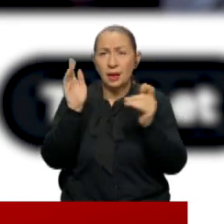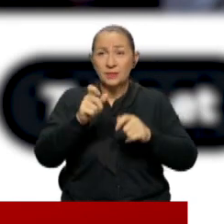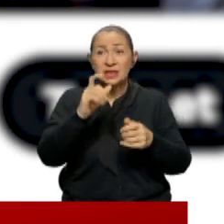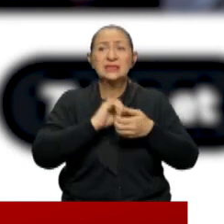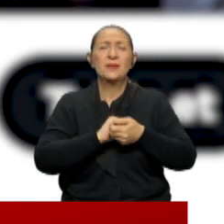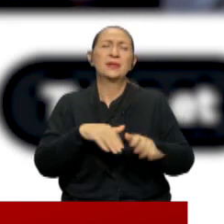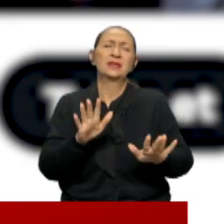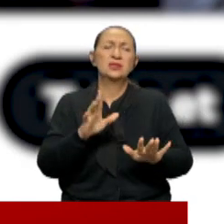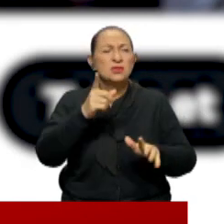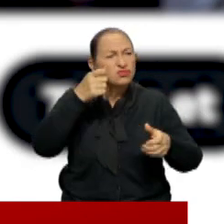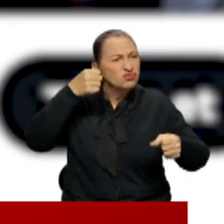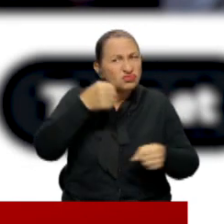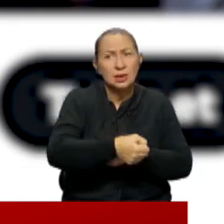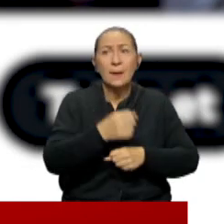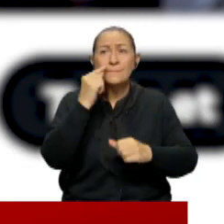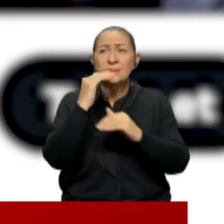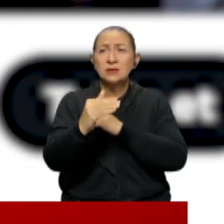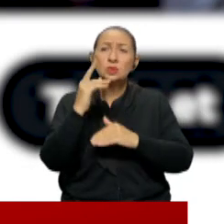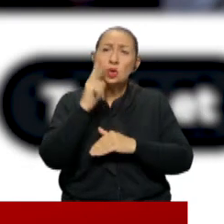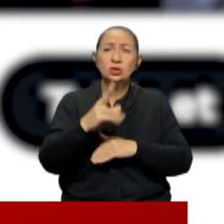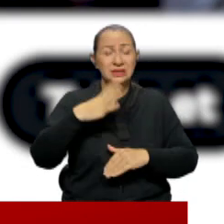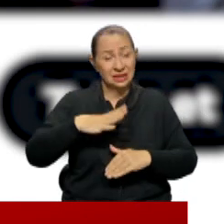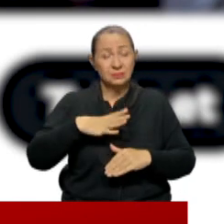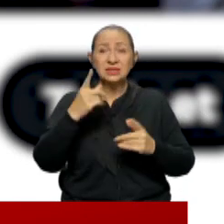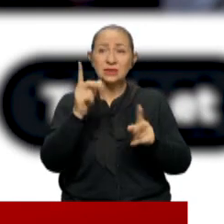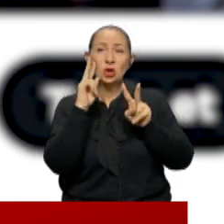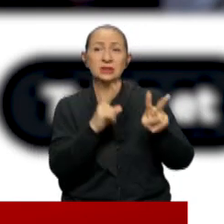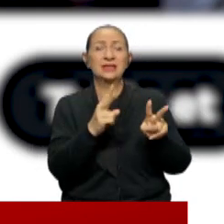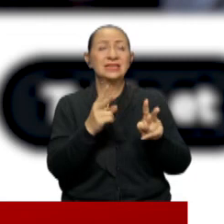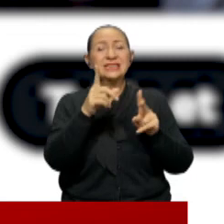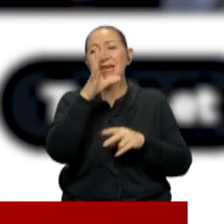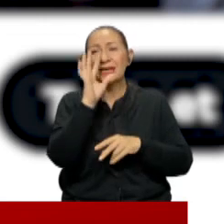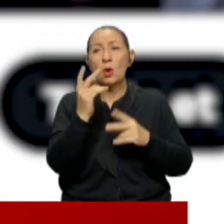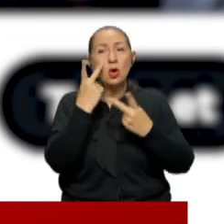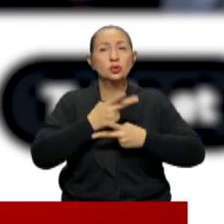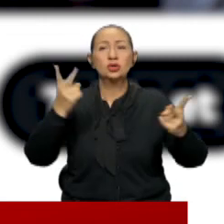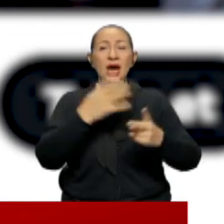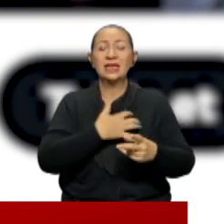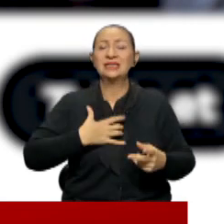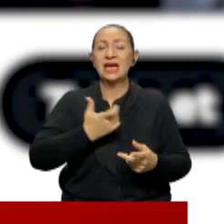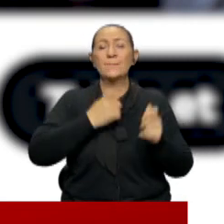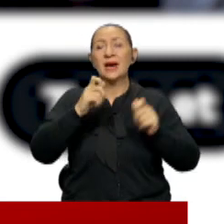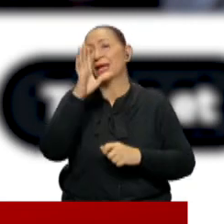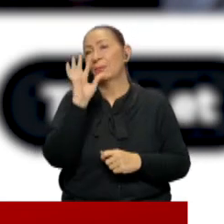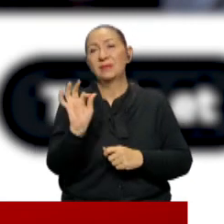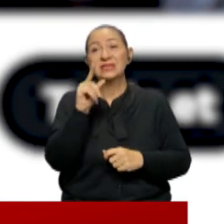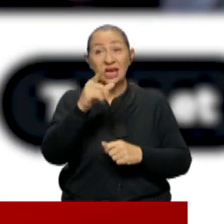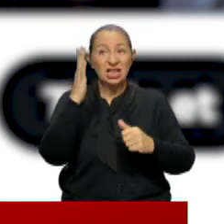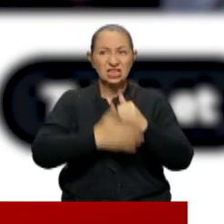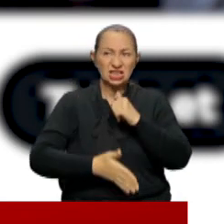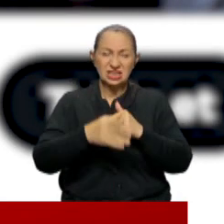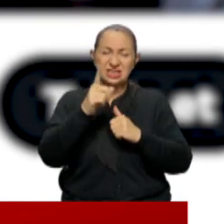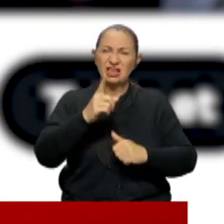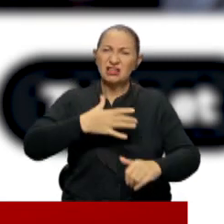samimi değilsin zor basın milletimiz görsün istedim ve sen gösterdin Sen kim özgürlük anayasa yapmak kim sen